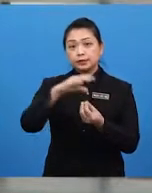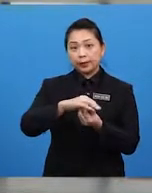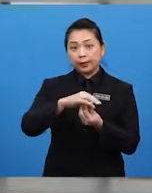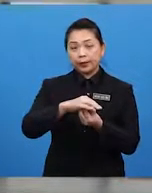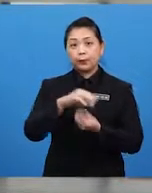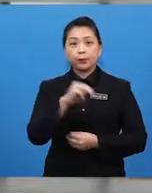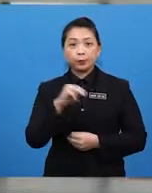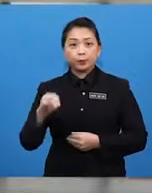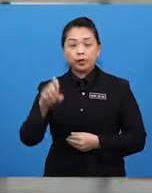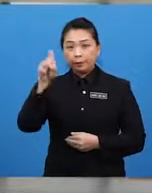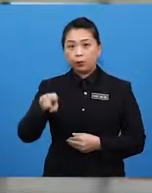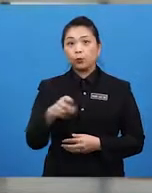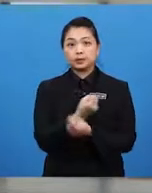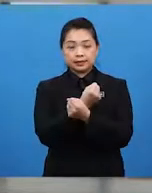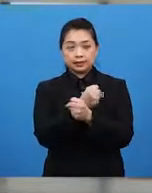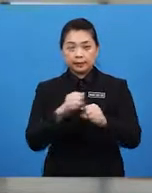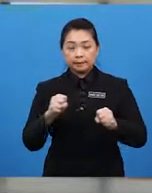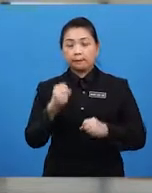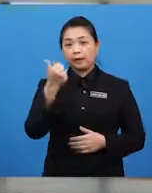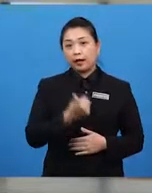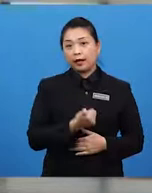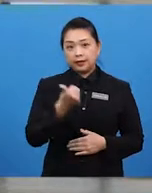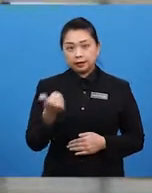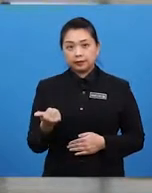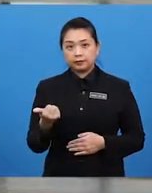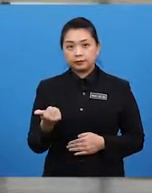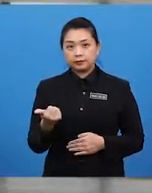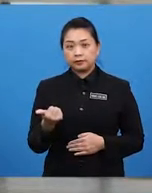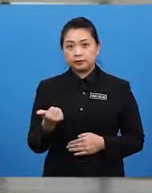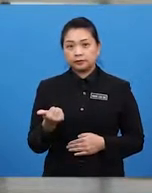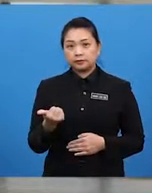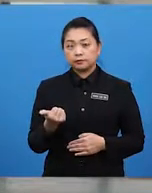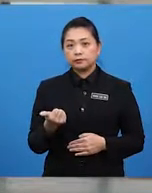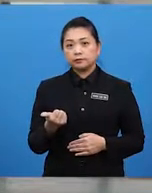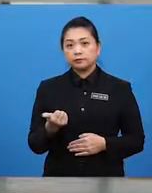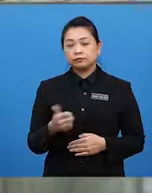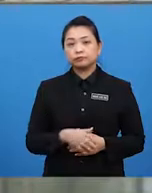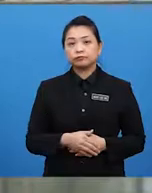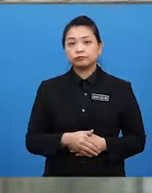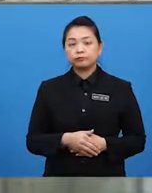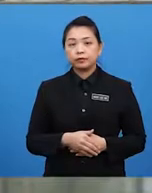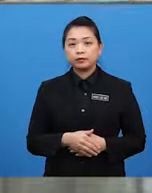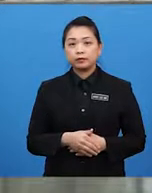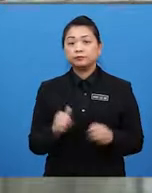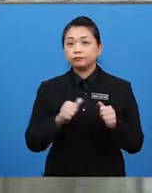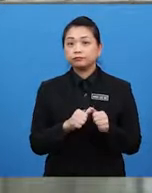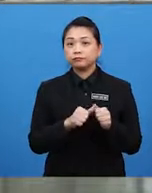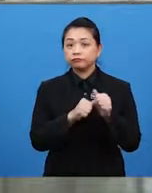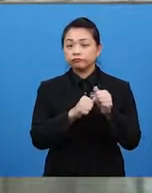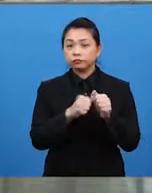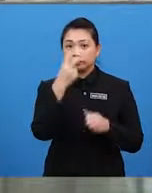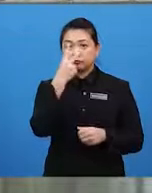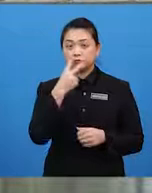murid-murid perlu menyediakan Pak Nathan dan kekhasan utama yang diperlukan antara peralatan